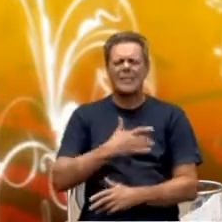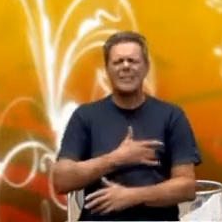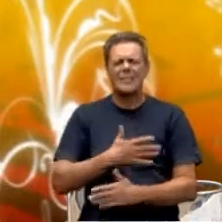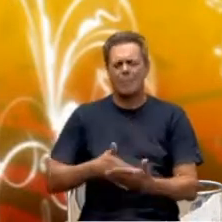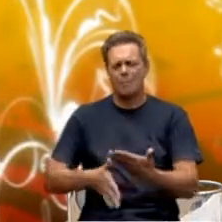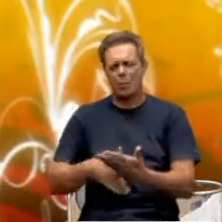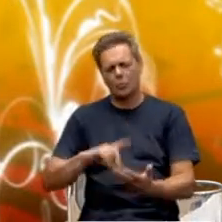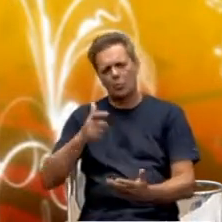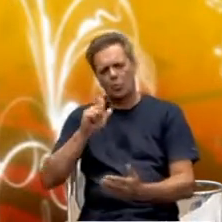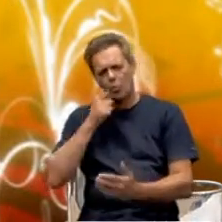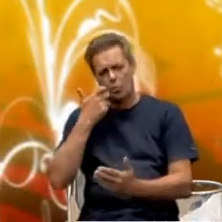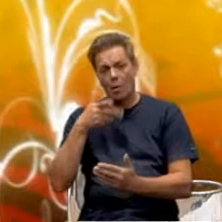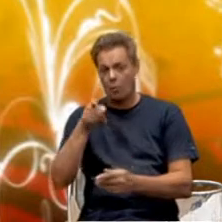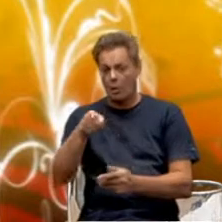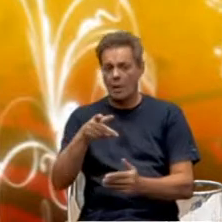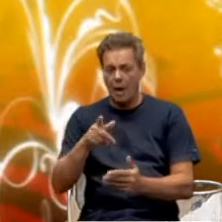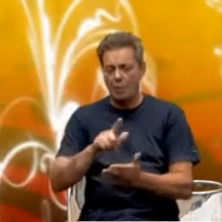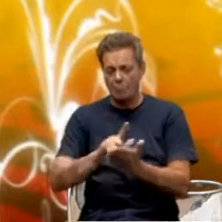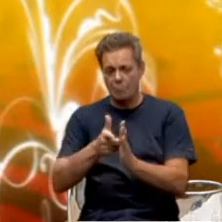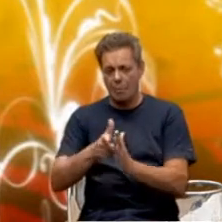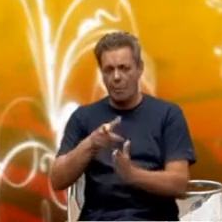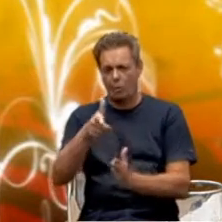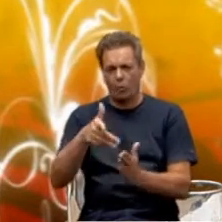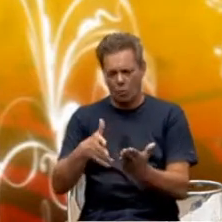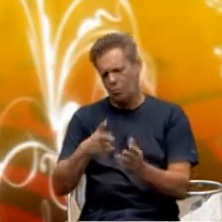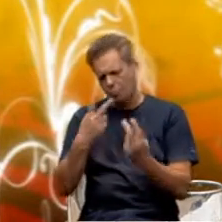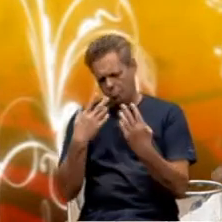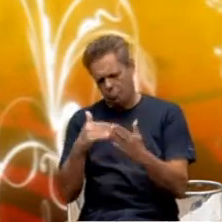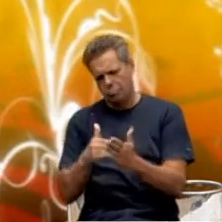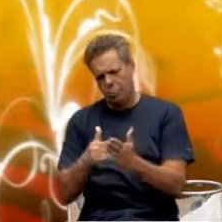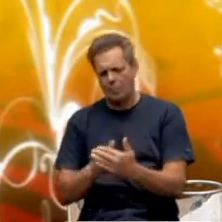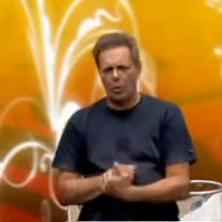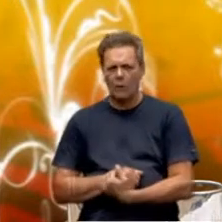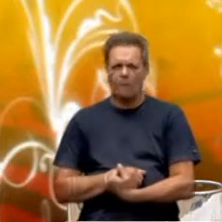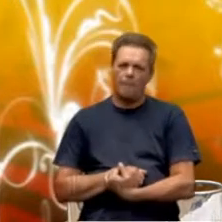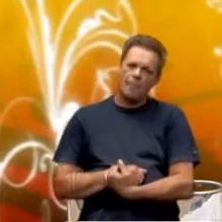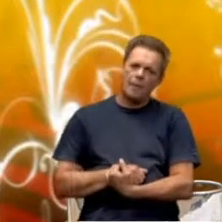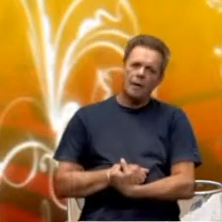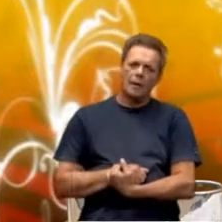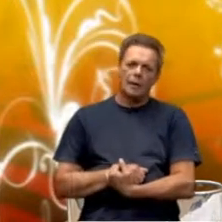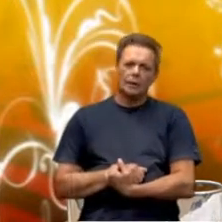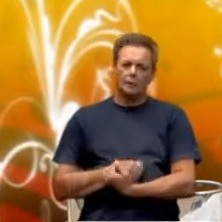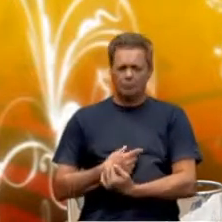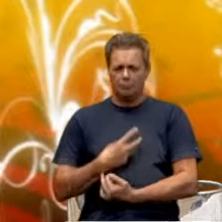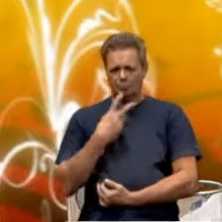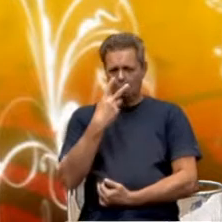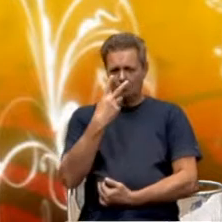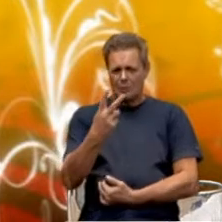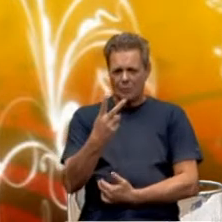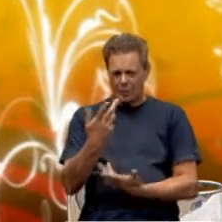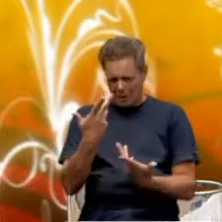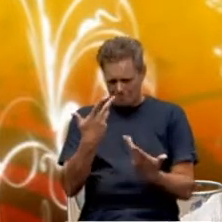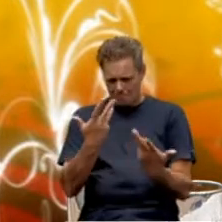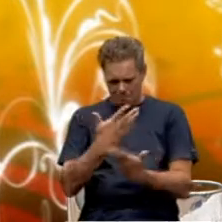pomognu drugim ljudima kojima je taj tren to najvažnije, najpotrebnije. Evo, dragi gledatelji, sad smo vidjeli od Nemanje. Prekrasno